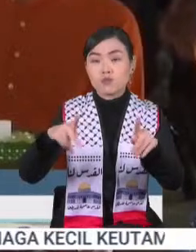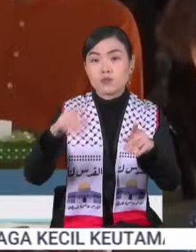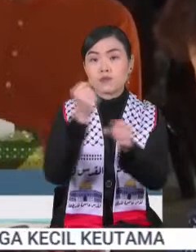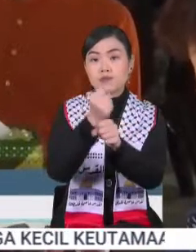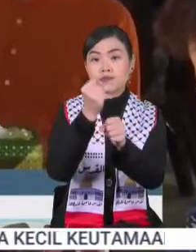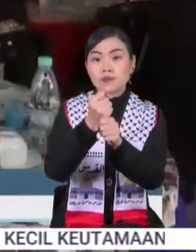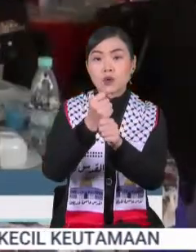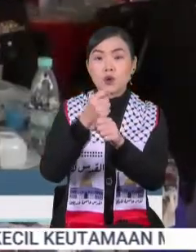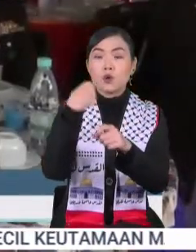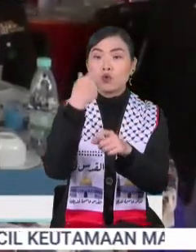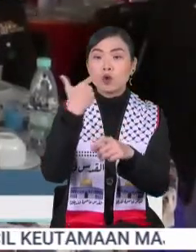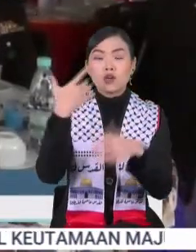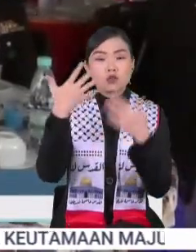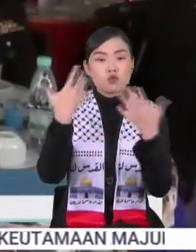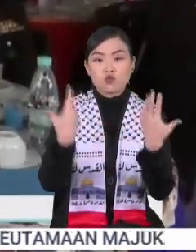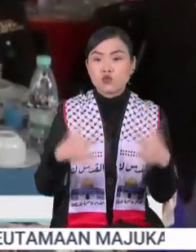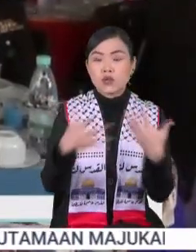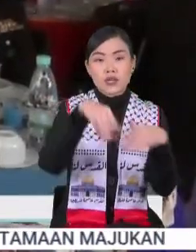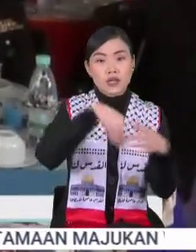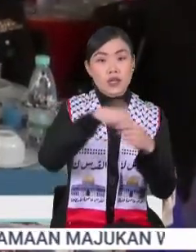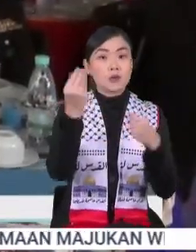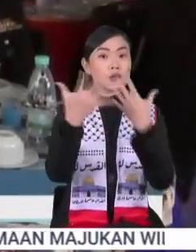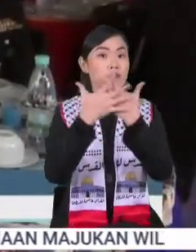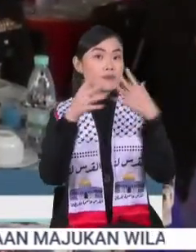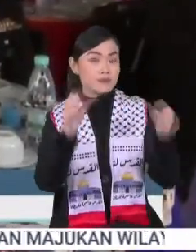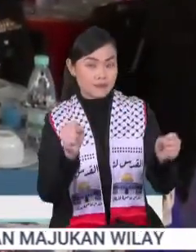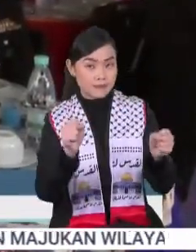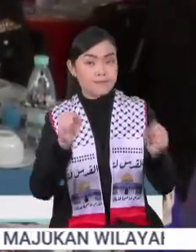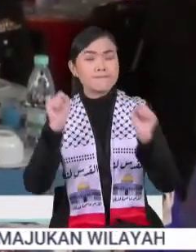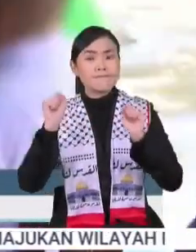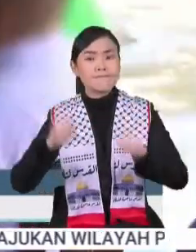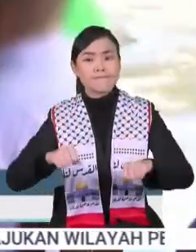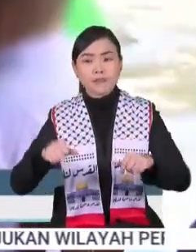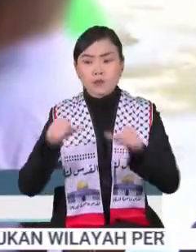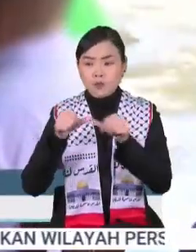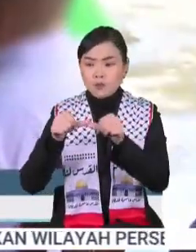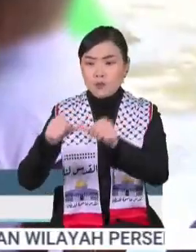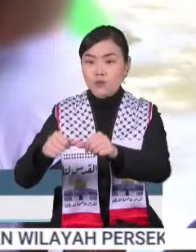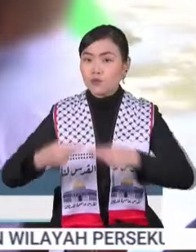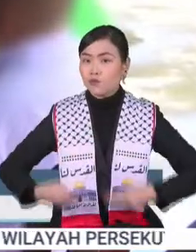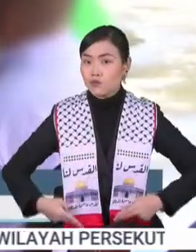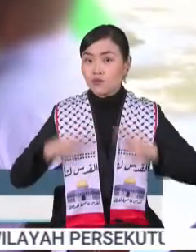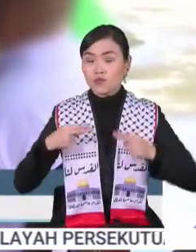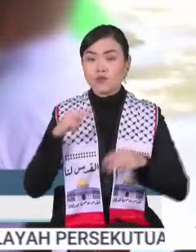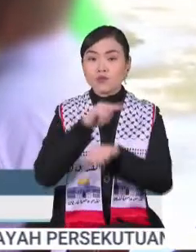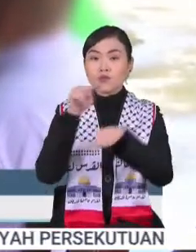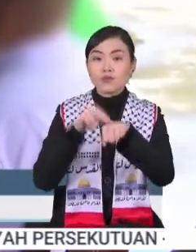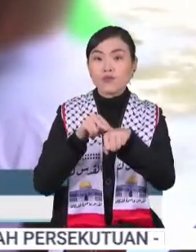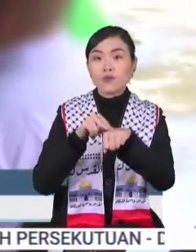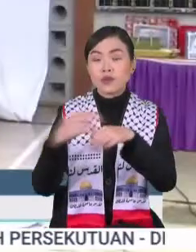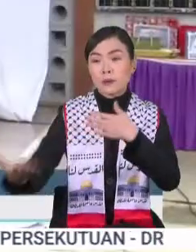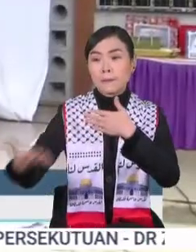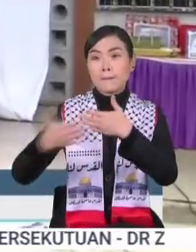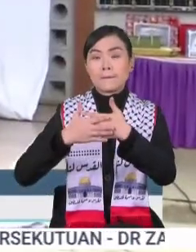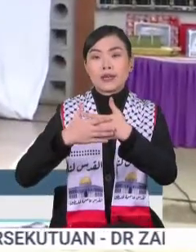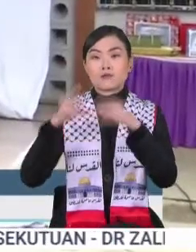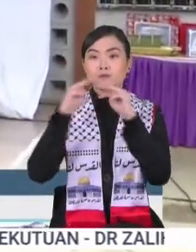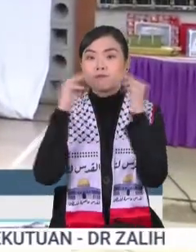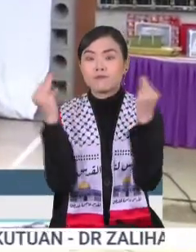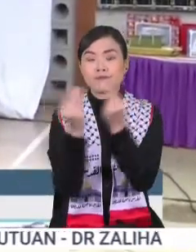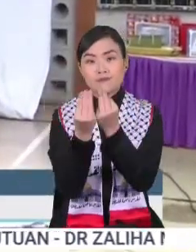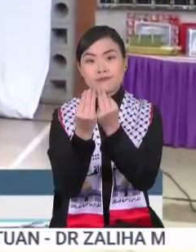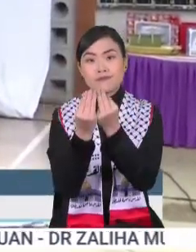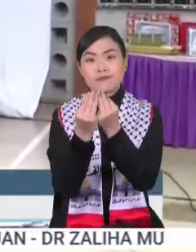banduan ia penting untuk membolehkan mereka menjalani kehidupan normal dan kembali kepada masyarakat seramai